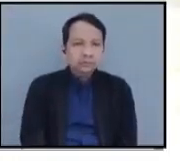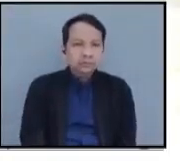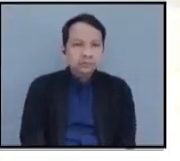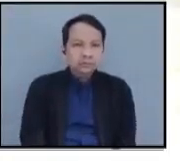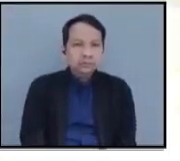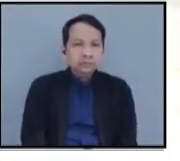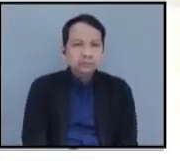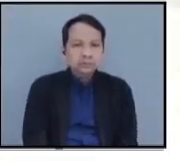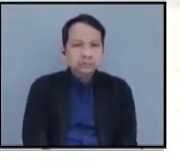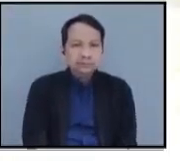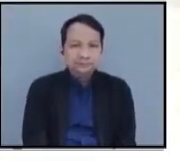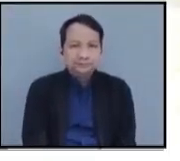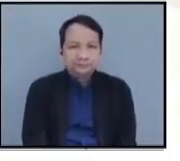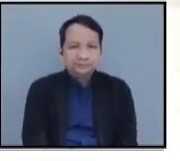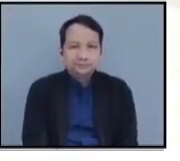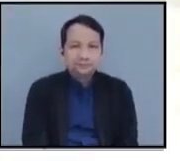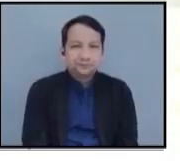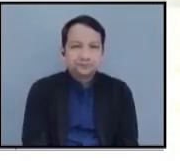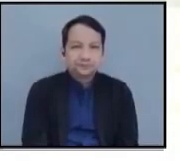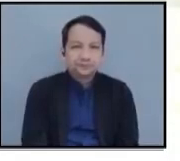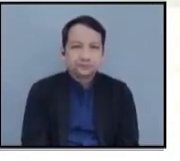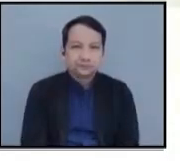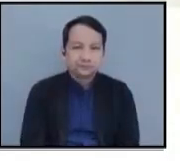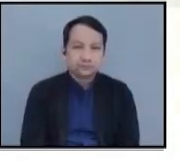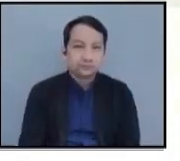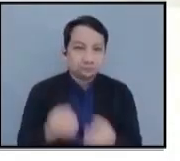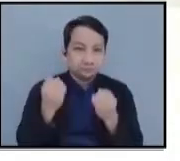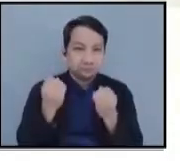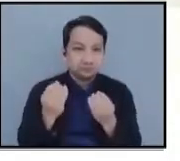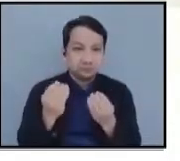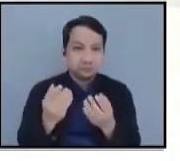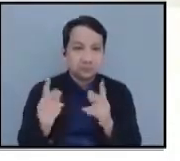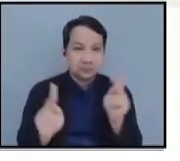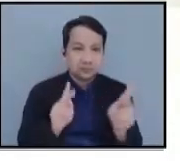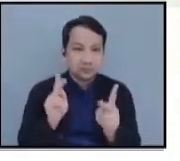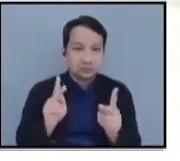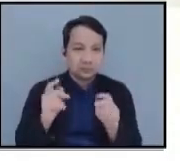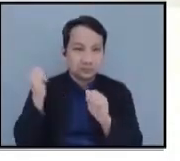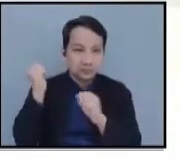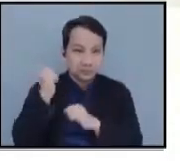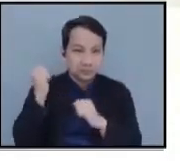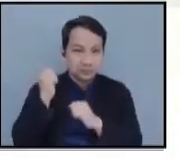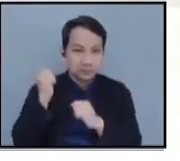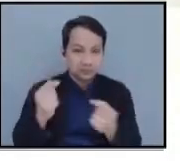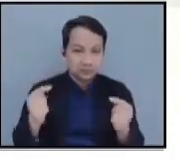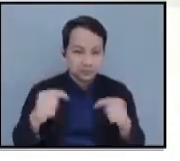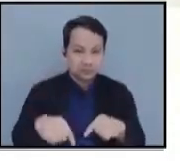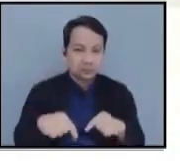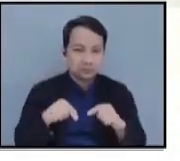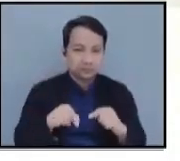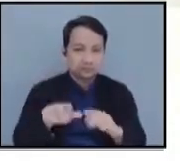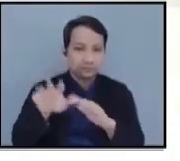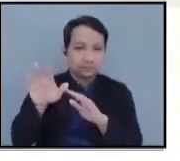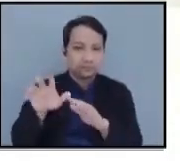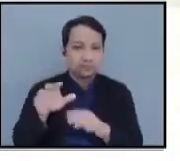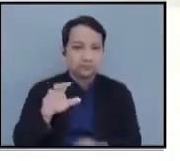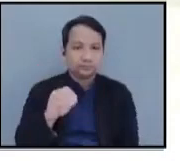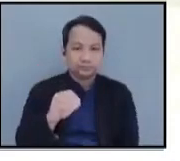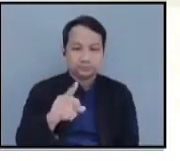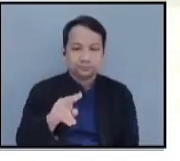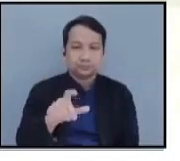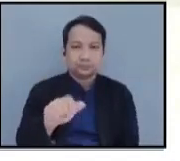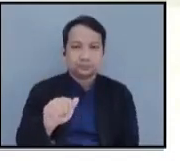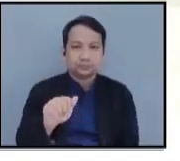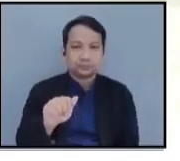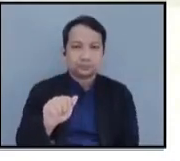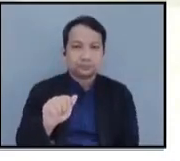Benji dayan libo-libong mga namamanata ang inaasahang dadagsa dito sa Our Lady of Peace and good voyage o